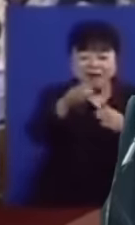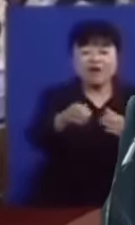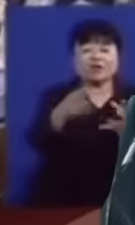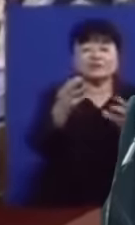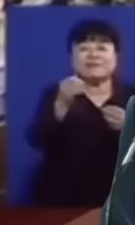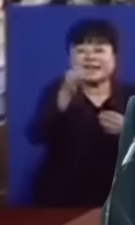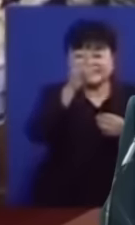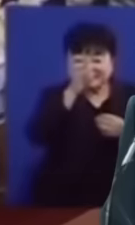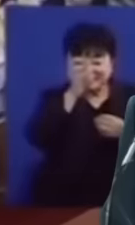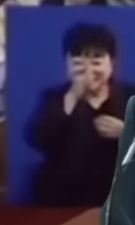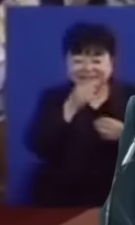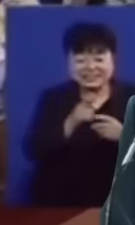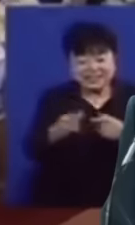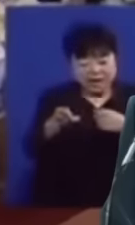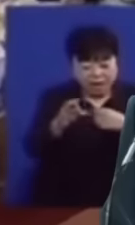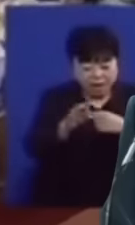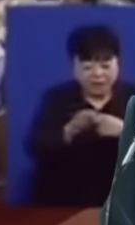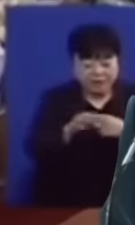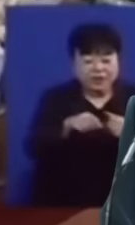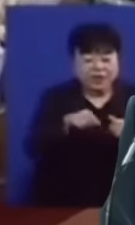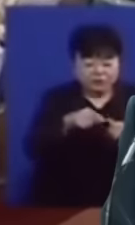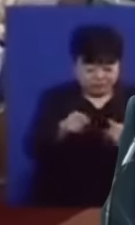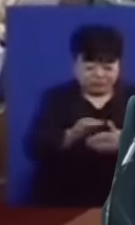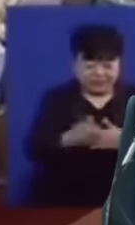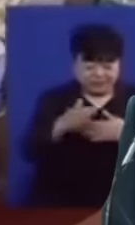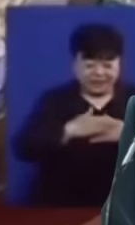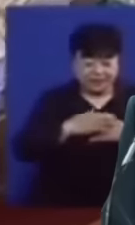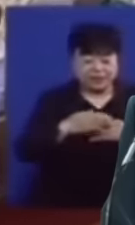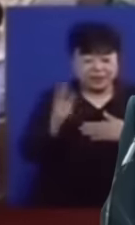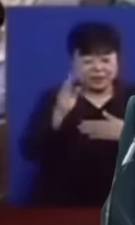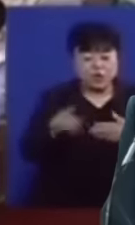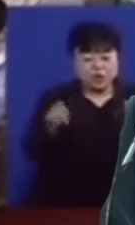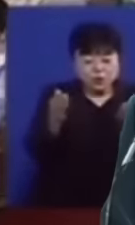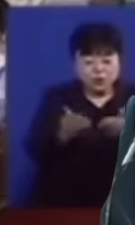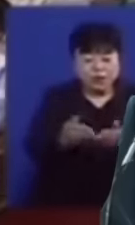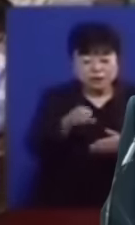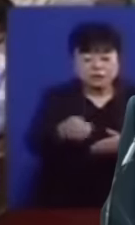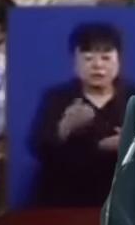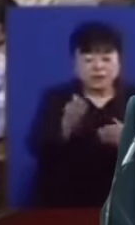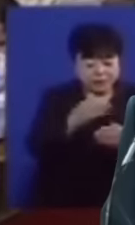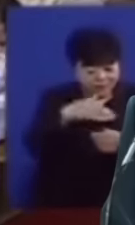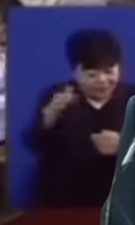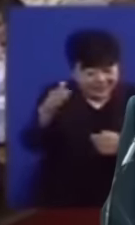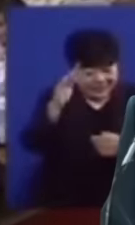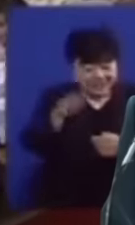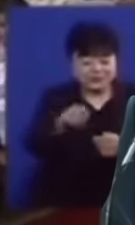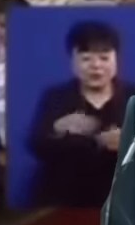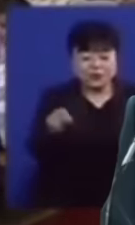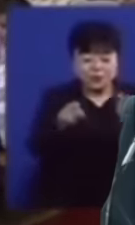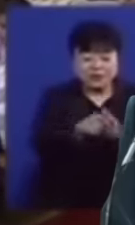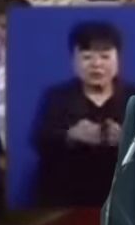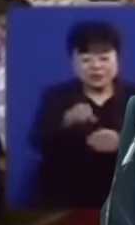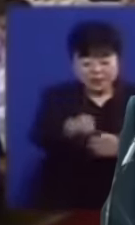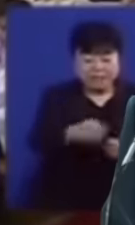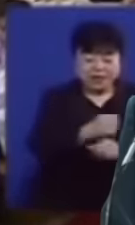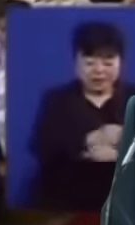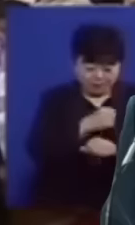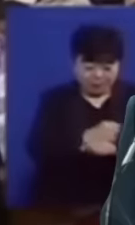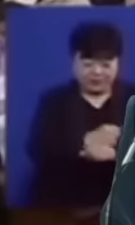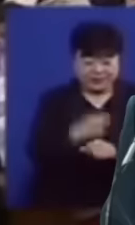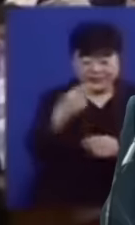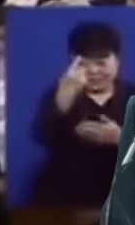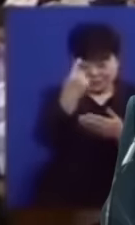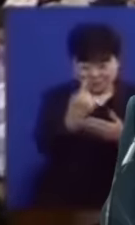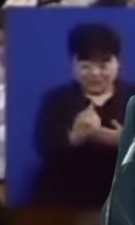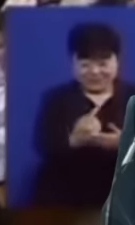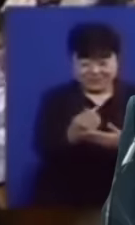곳이 많도다. 그렇지 않으면 너희에게 일렀으리라. 내가 너희를 위하여 거처를 예비하러 가노니 가서 너희를 위하여 거처를 예비하면 내가